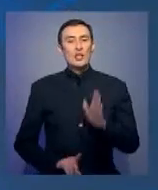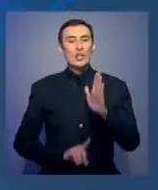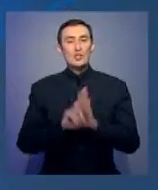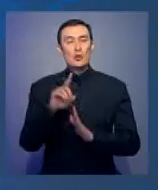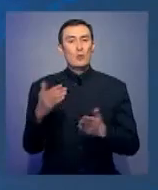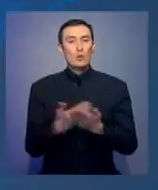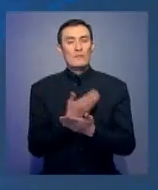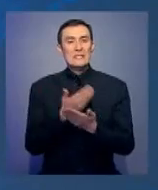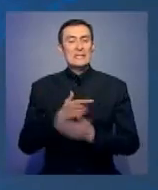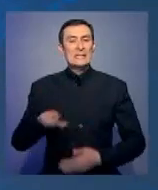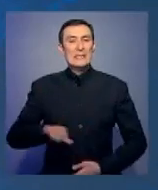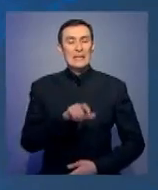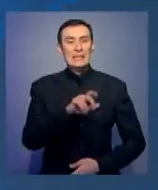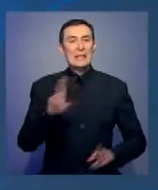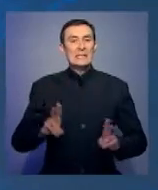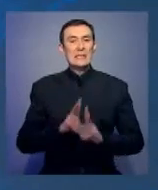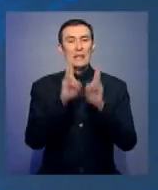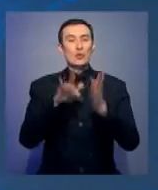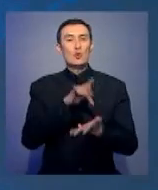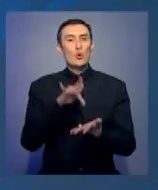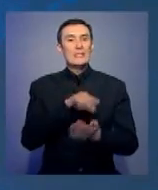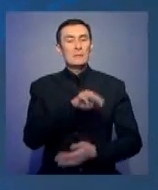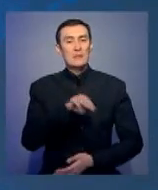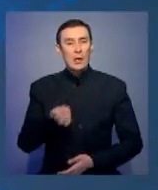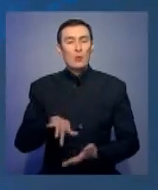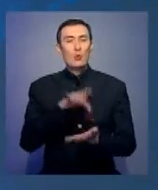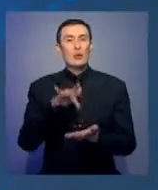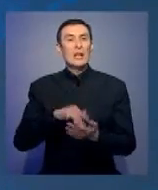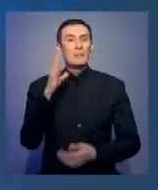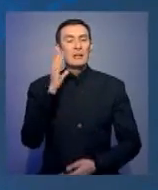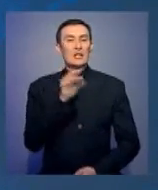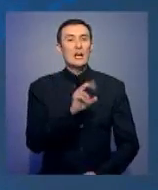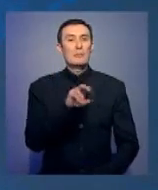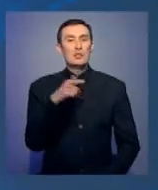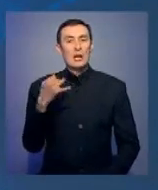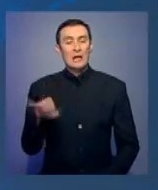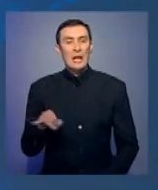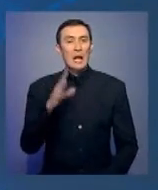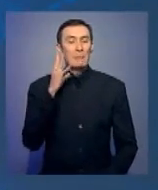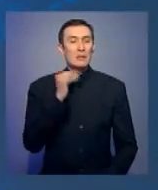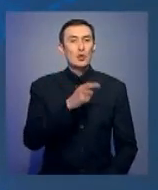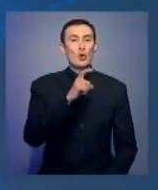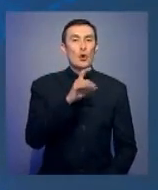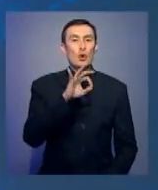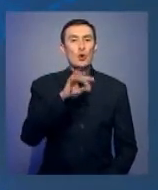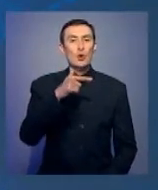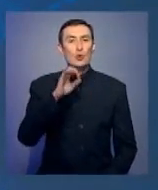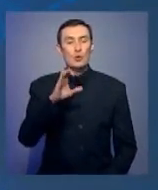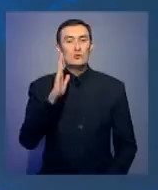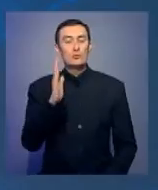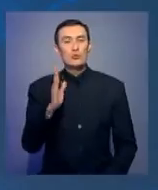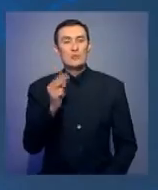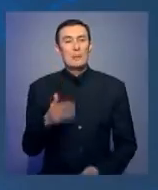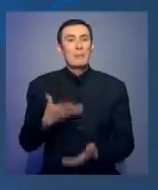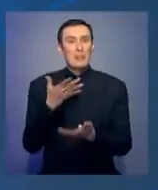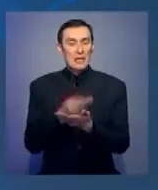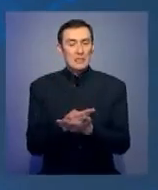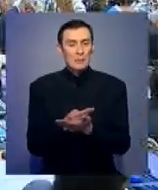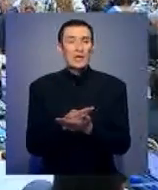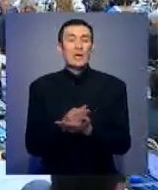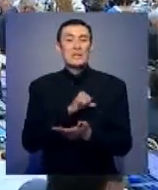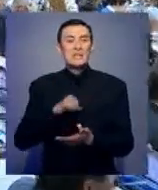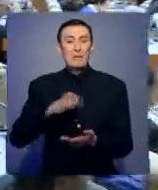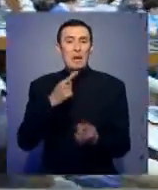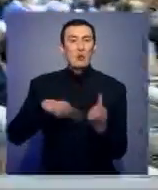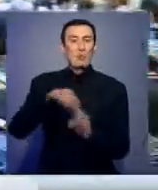что трассы Астана-Темиртау, Алматы-Капшагай, Алматы-Харгос станут платными. На самоокупаемость участки перейдут